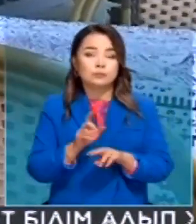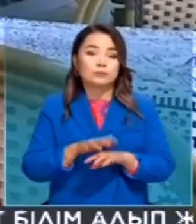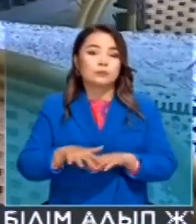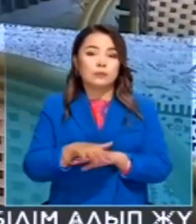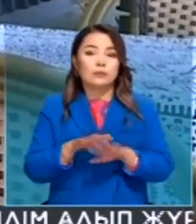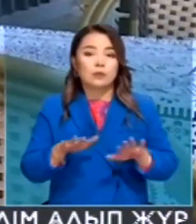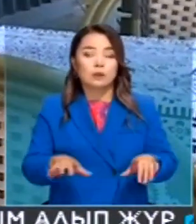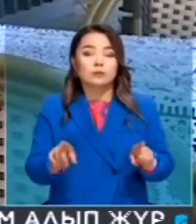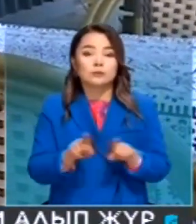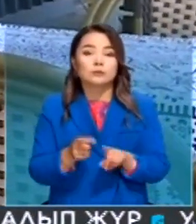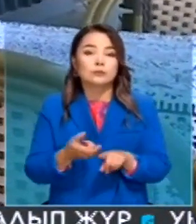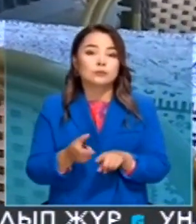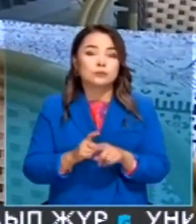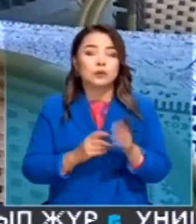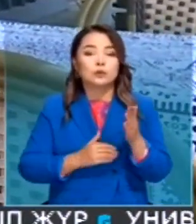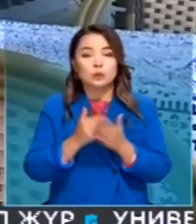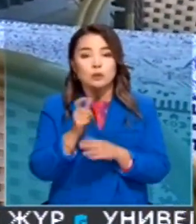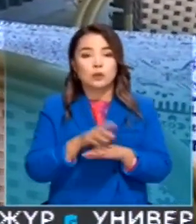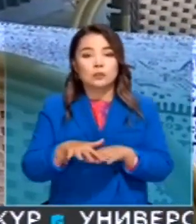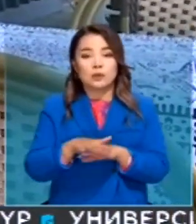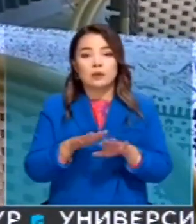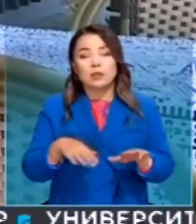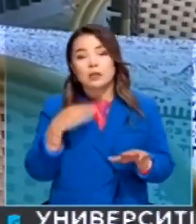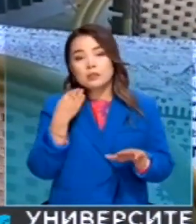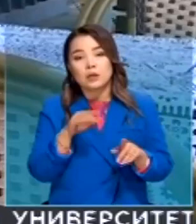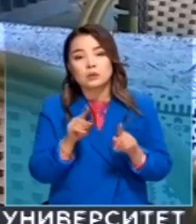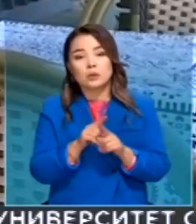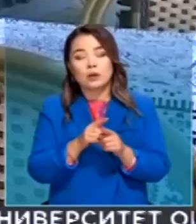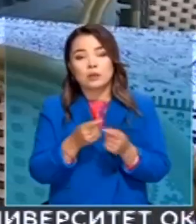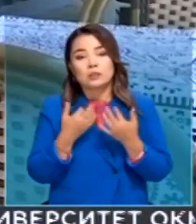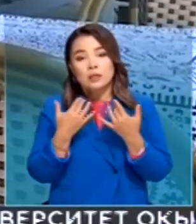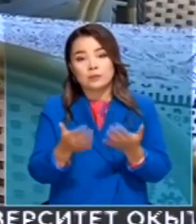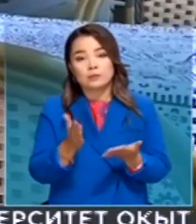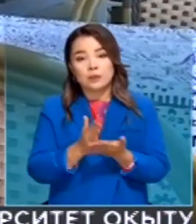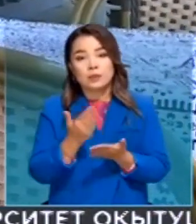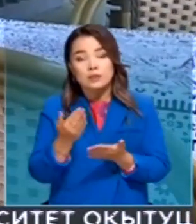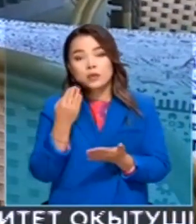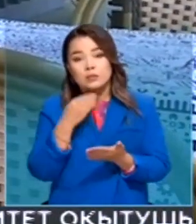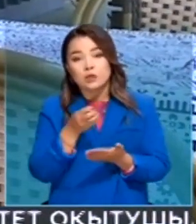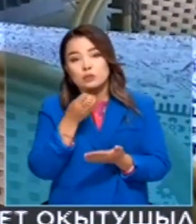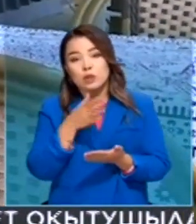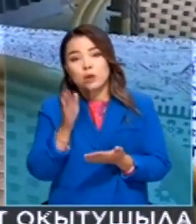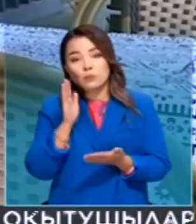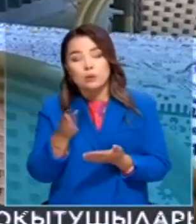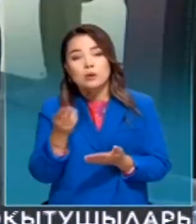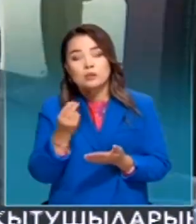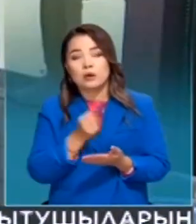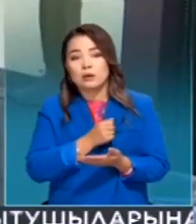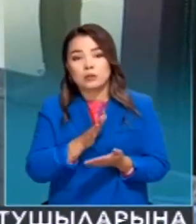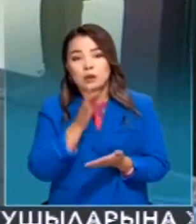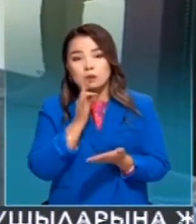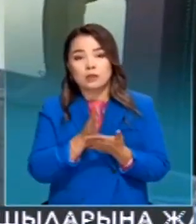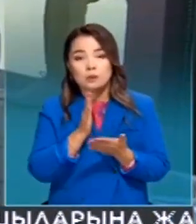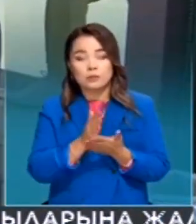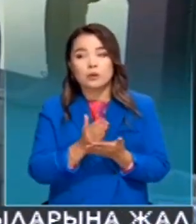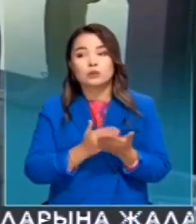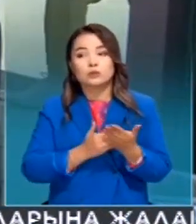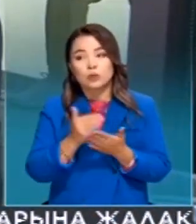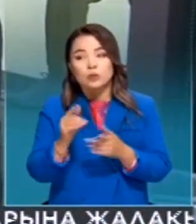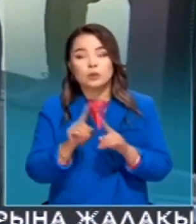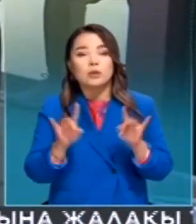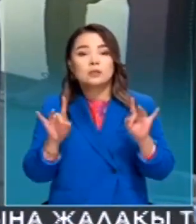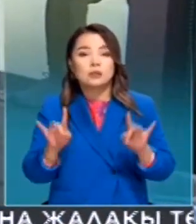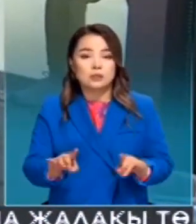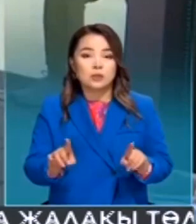ондай өте жоғары халқы көткенде қазір сапаны требовать бірінші орында. Сапасы жақсы болса олар ақшасын аямайды. Жоғары кластағы да